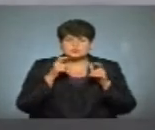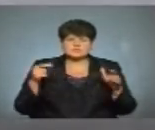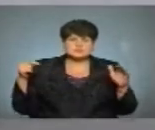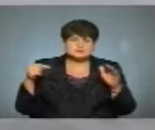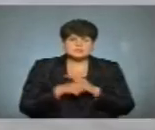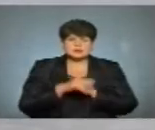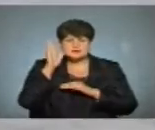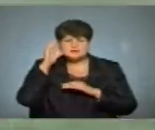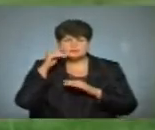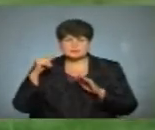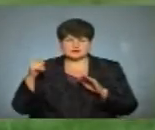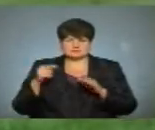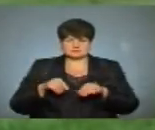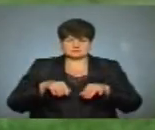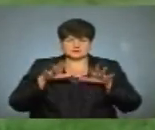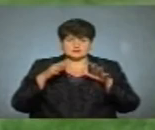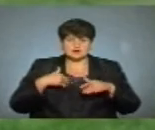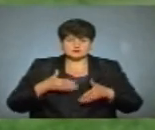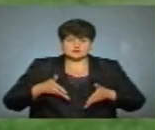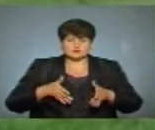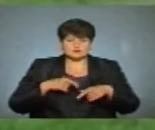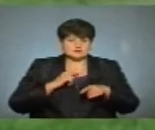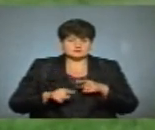вода біжить. І я з города бігом,